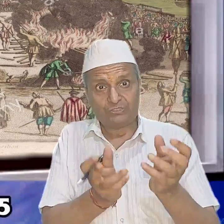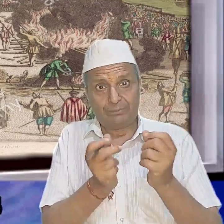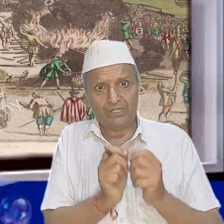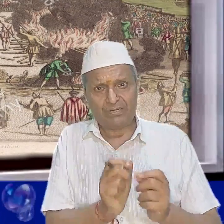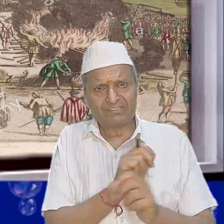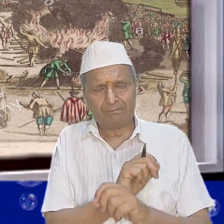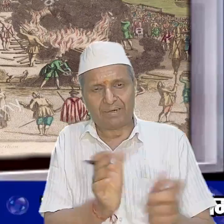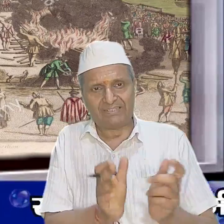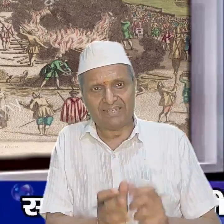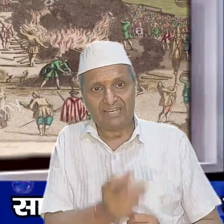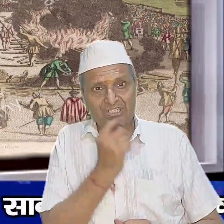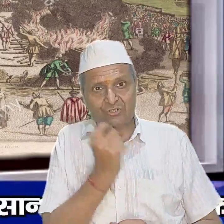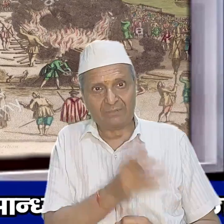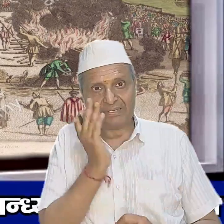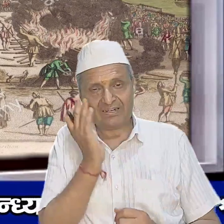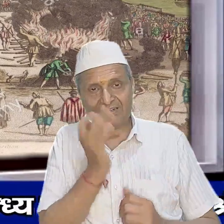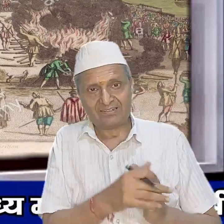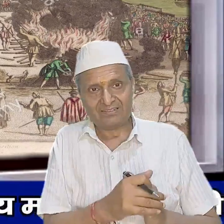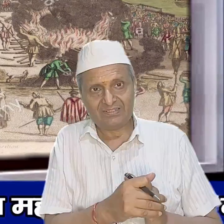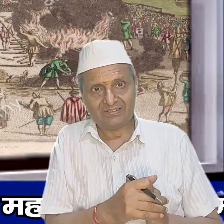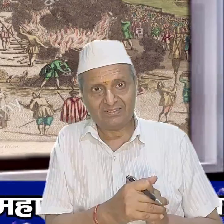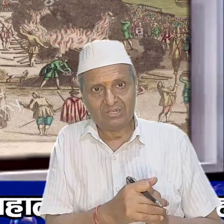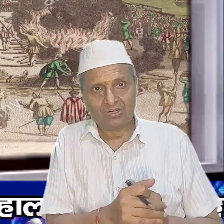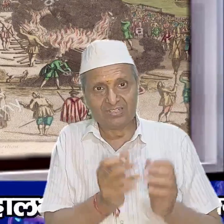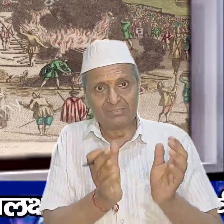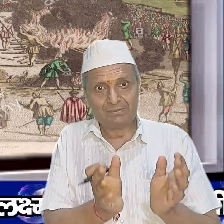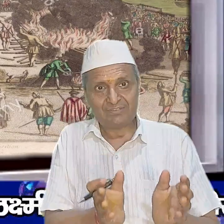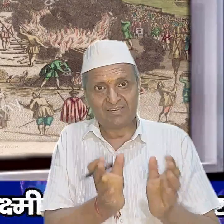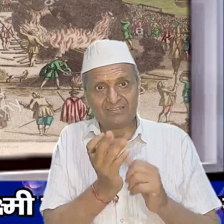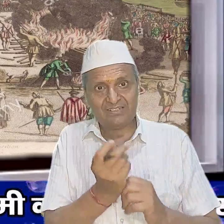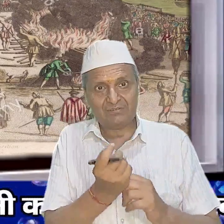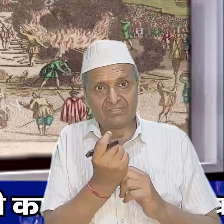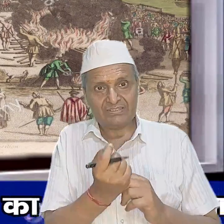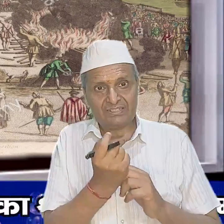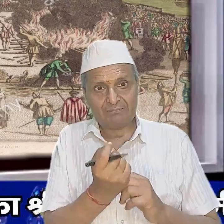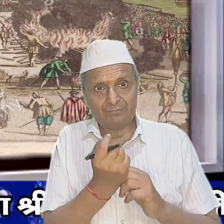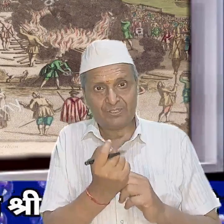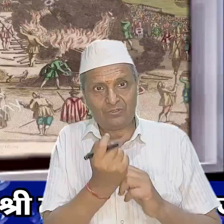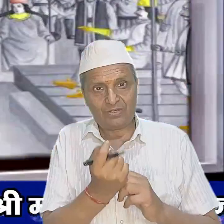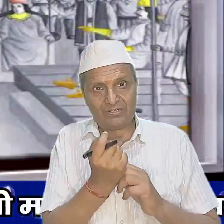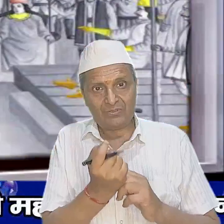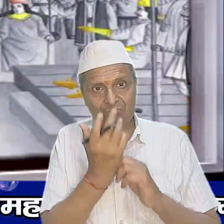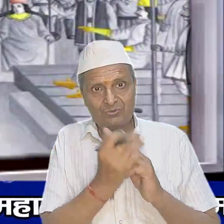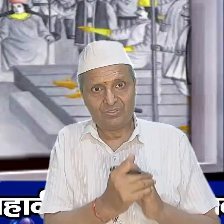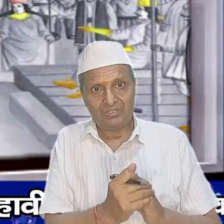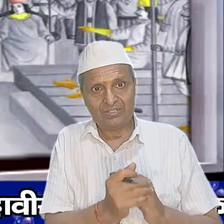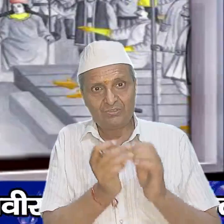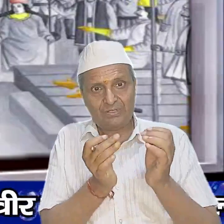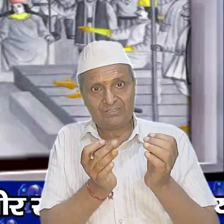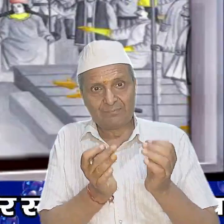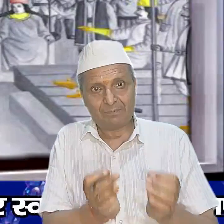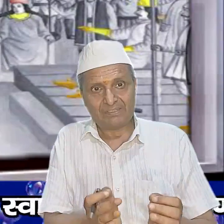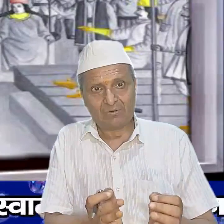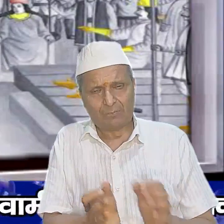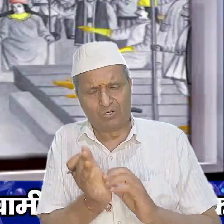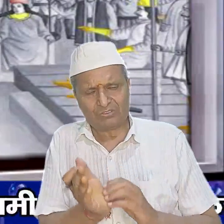रहने देगा, और मैं तुम्हें उठा के लाऊंगा, लो पकड़ो पैसे और नोट। गरीब को क्या चाहिए, 4 पैसे टुकड़े के जेब में मिल जाए और खाने